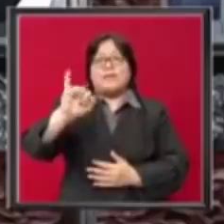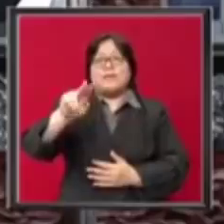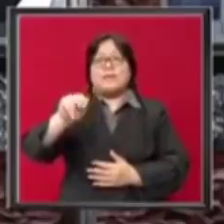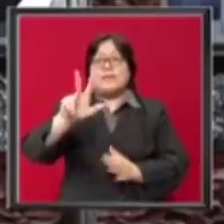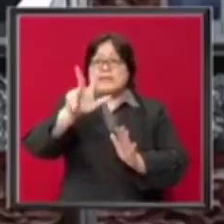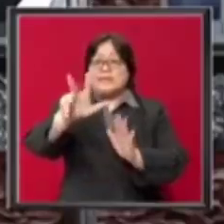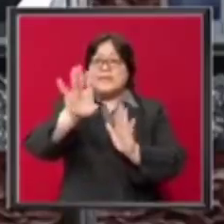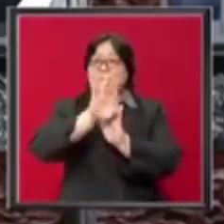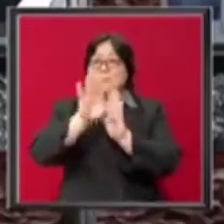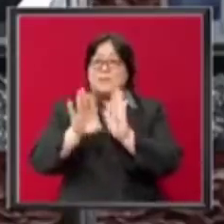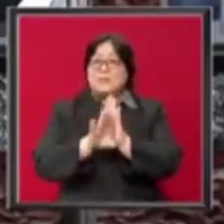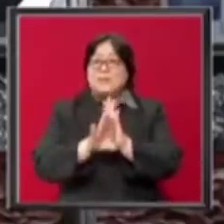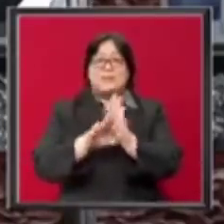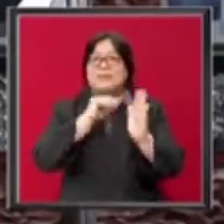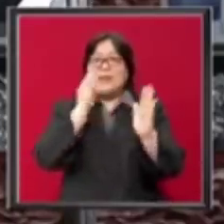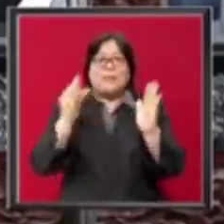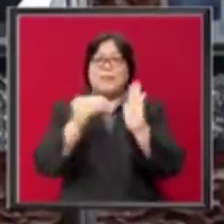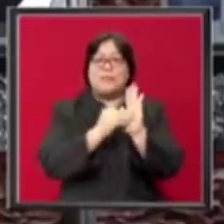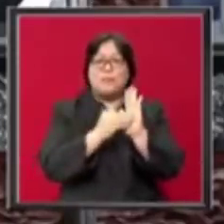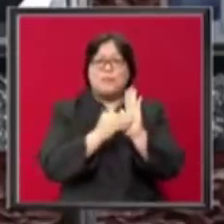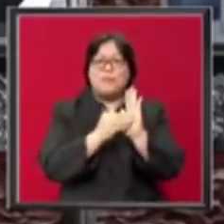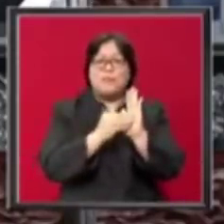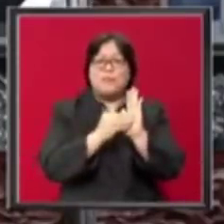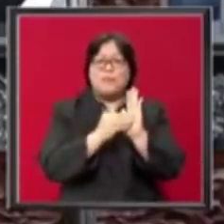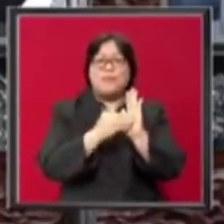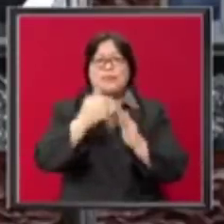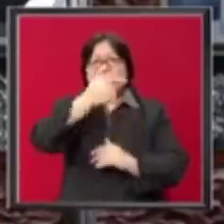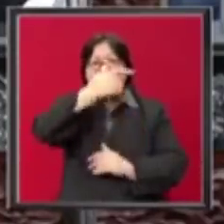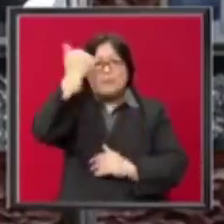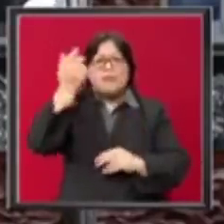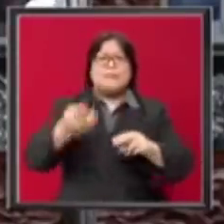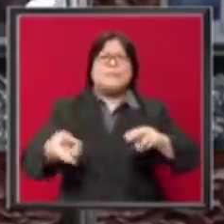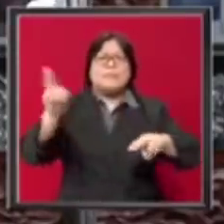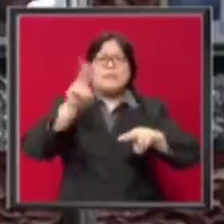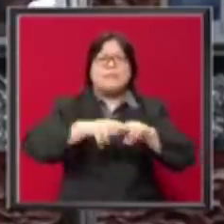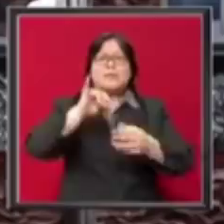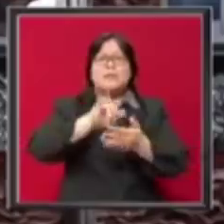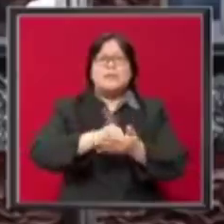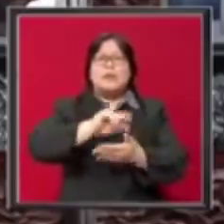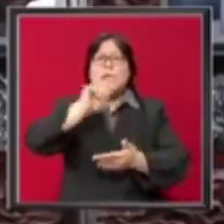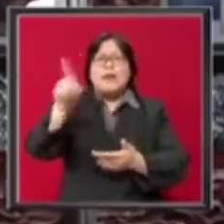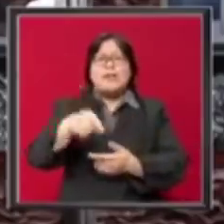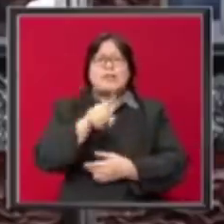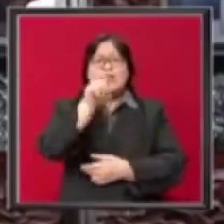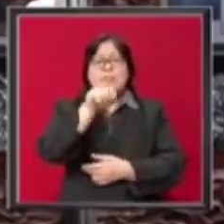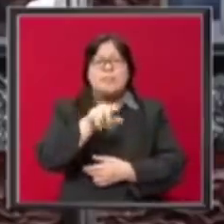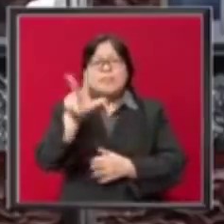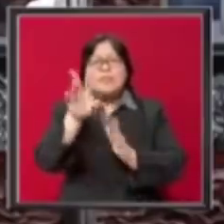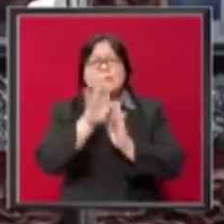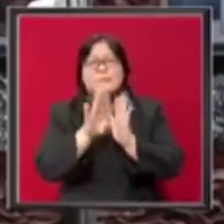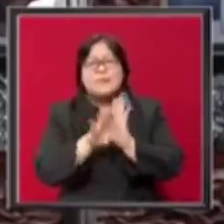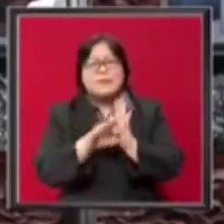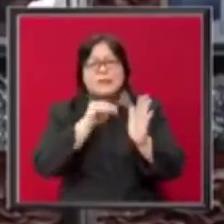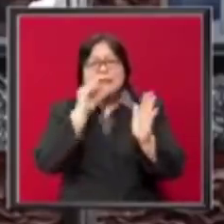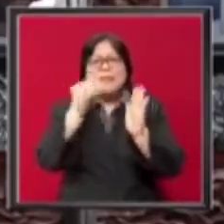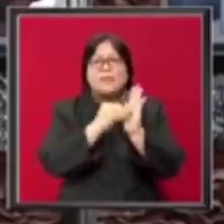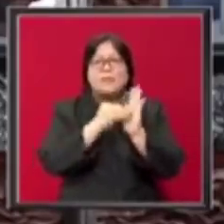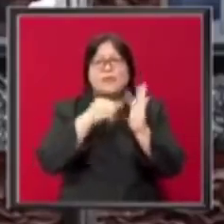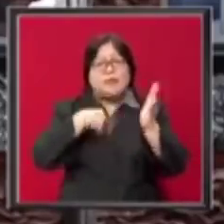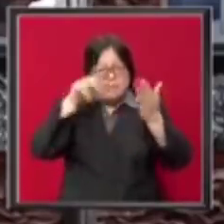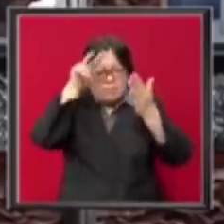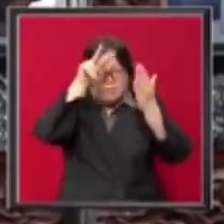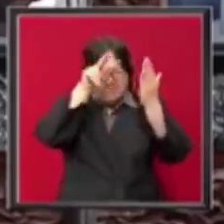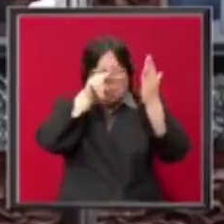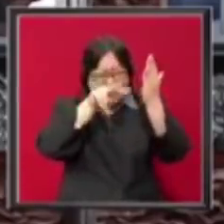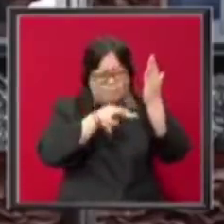yang saya sebutkan tadi itu tak dimasukkan. Kerana penambahan itu hanya 1.3 bilion. Tidak termasuk. Saya teliti